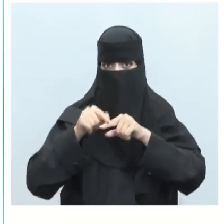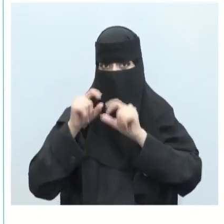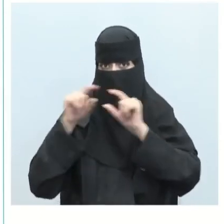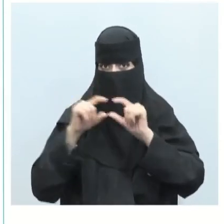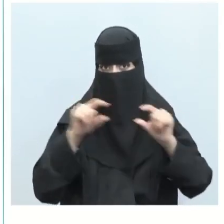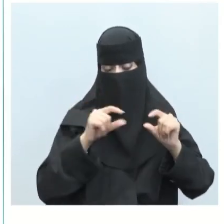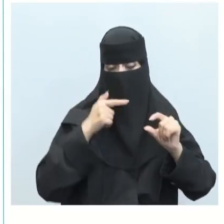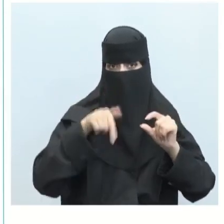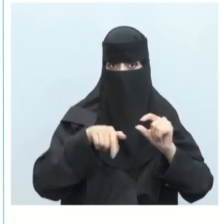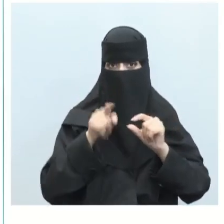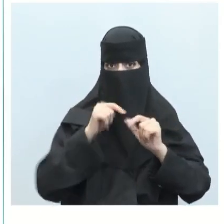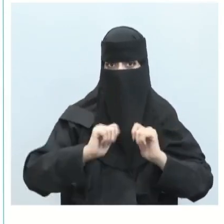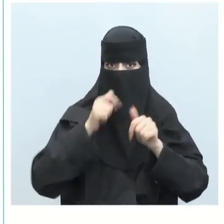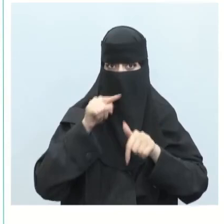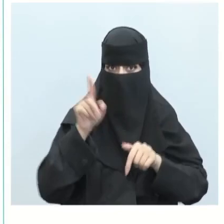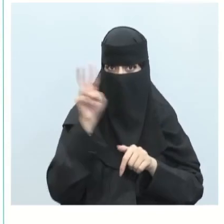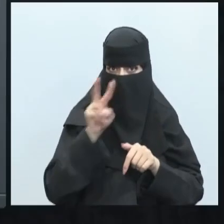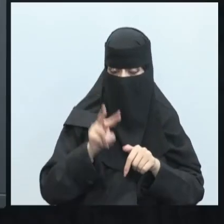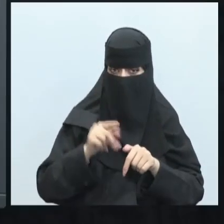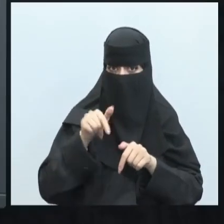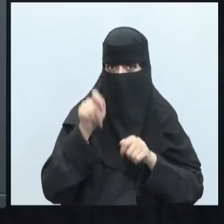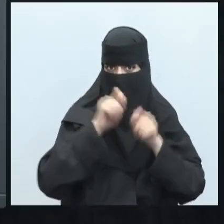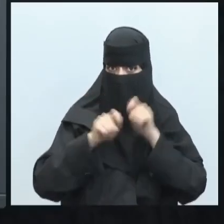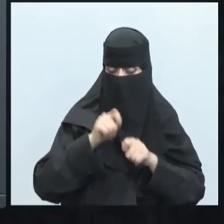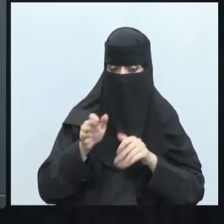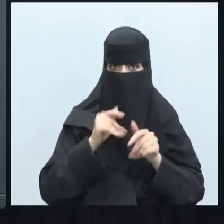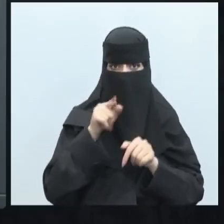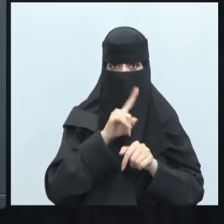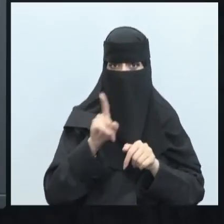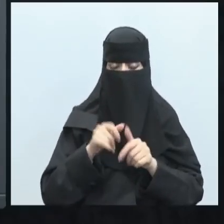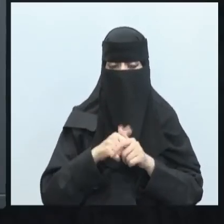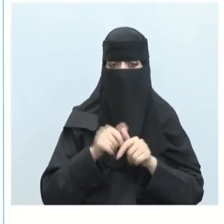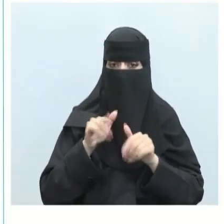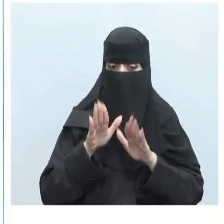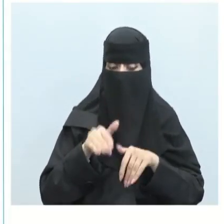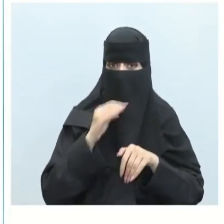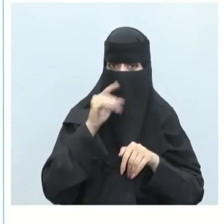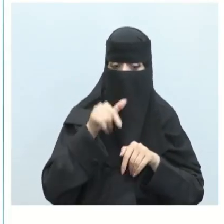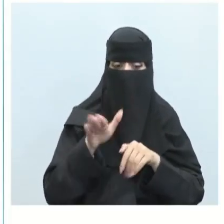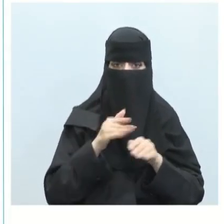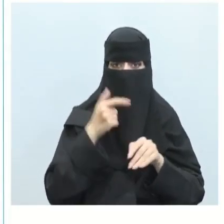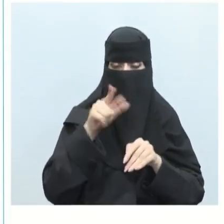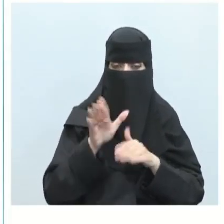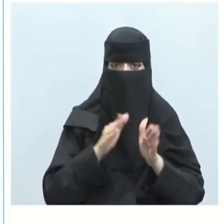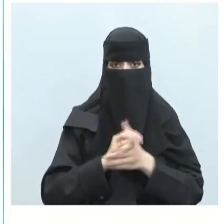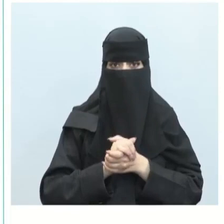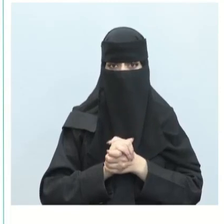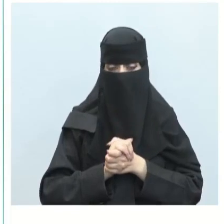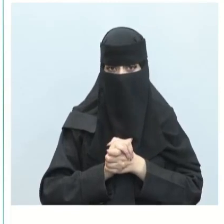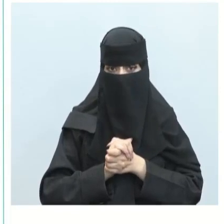اسماء نطاقات يمكن قراءتها للمستخدمين مثل اليو ار ال نعم كانت هذه وظيفه